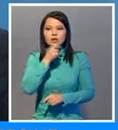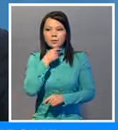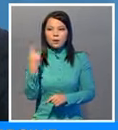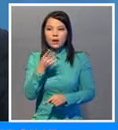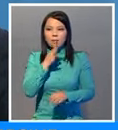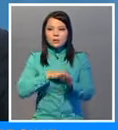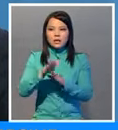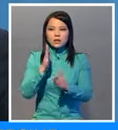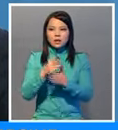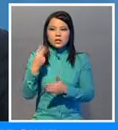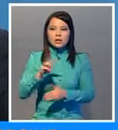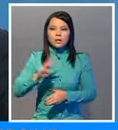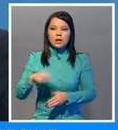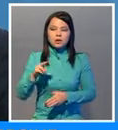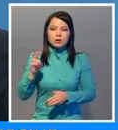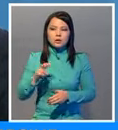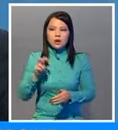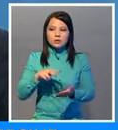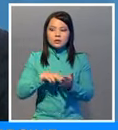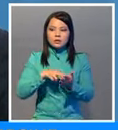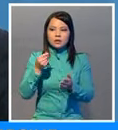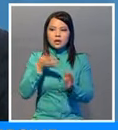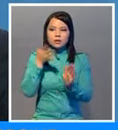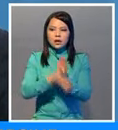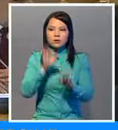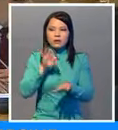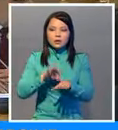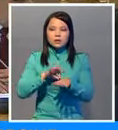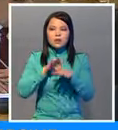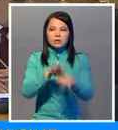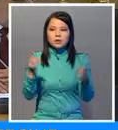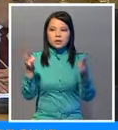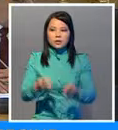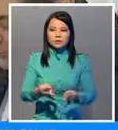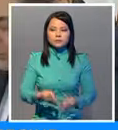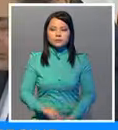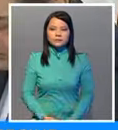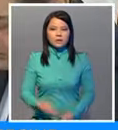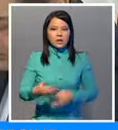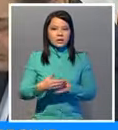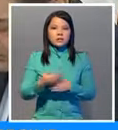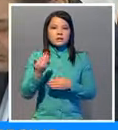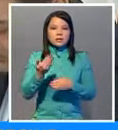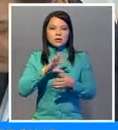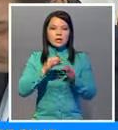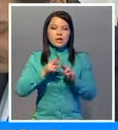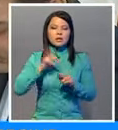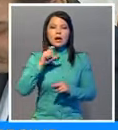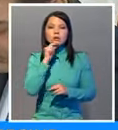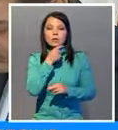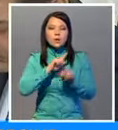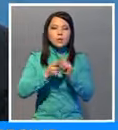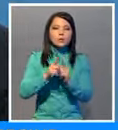бір мезгілде 20 миллиардтан астам доллар салу айтарлықтай нәтиже беруі тиіс. Сыртқы экономикалық жағдайлардың